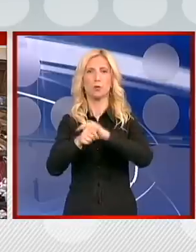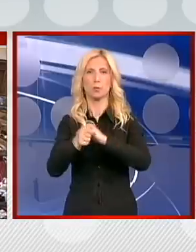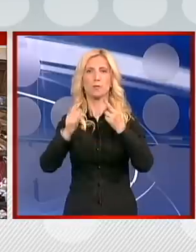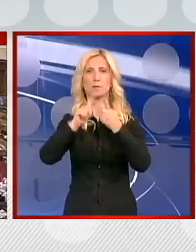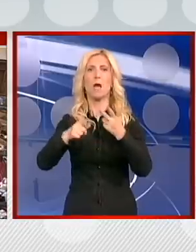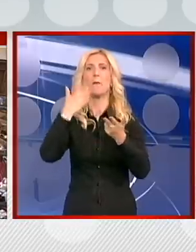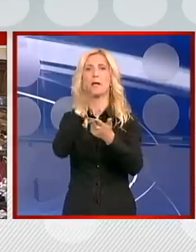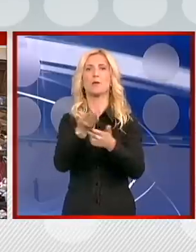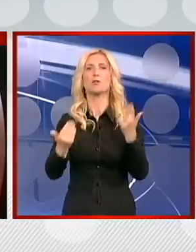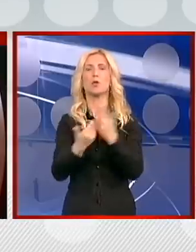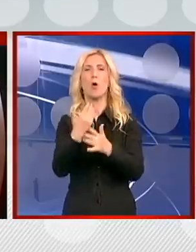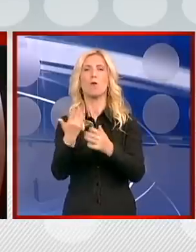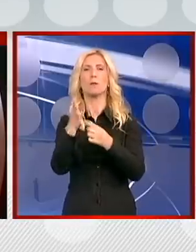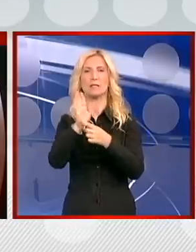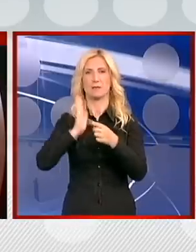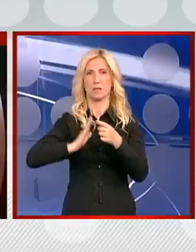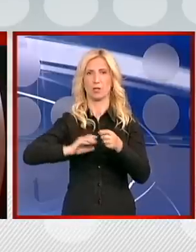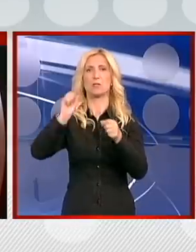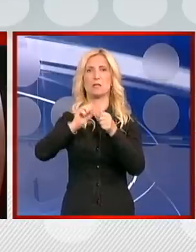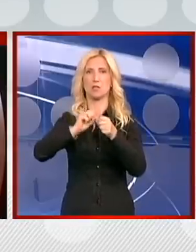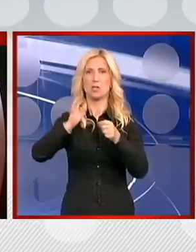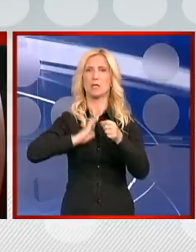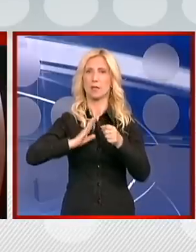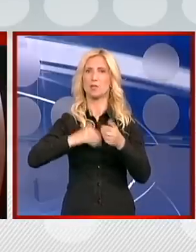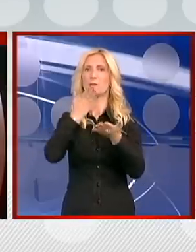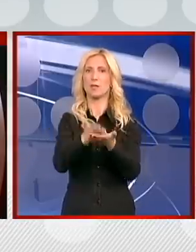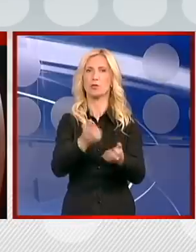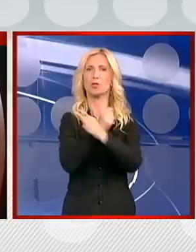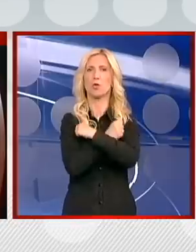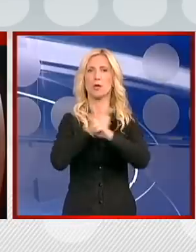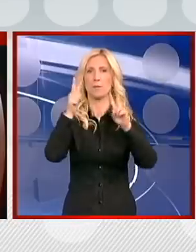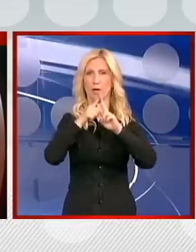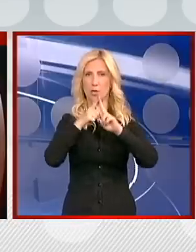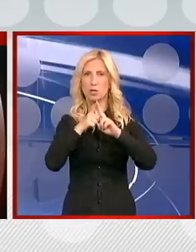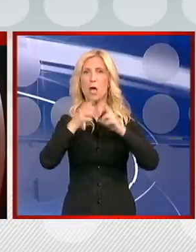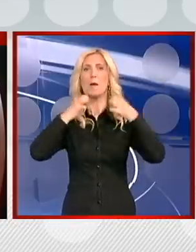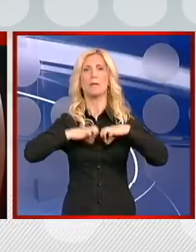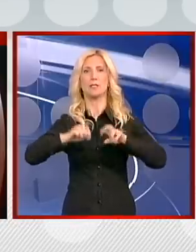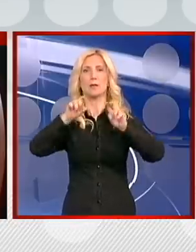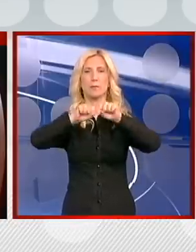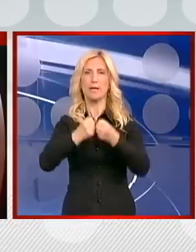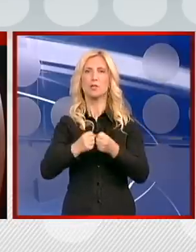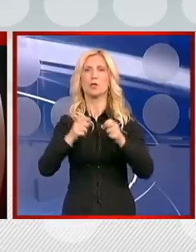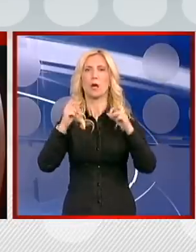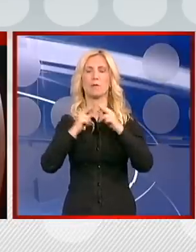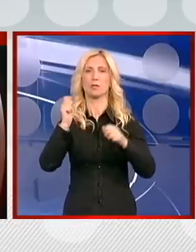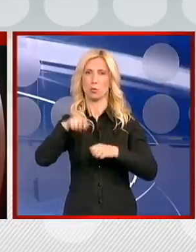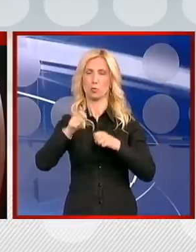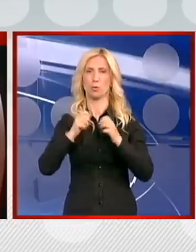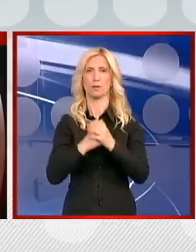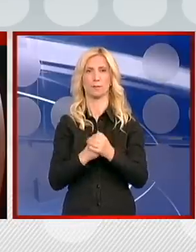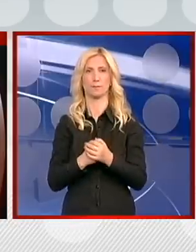i predlogu za novog ombudsmana. Za zaštitnika građana predložen je Zoran Pašalić, predsednik Prekršajnog apelacionog